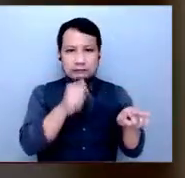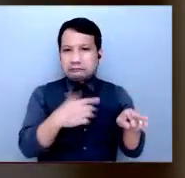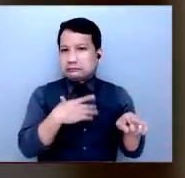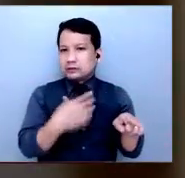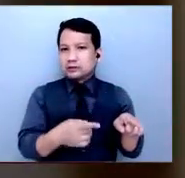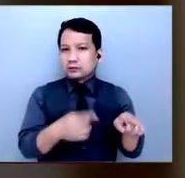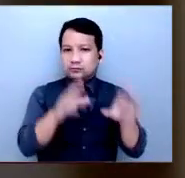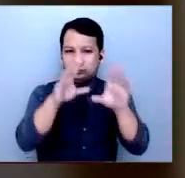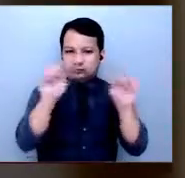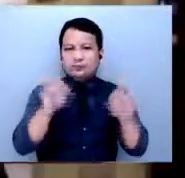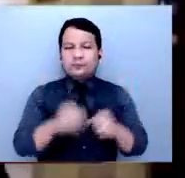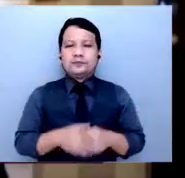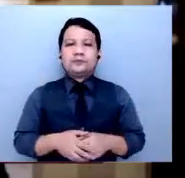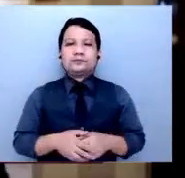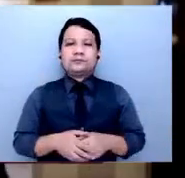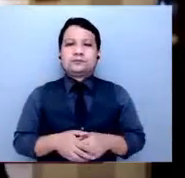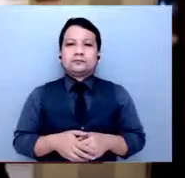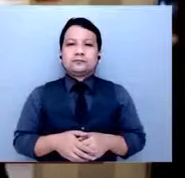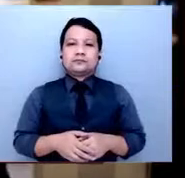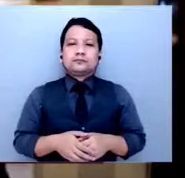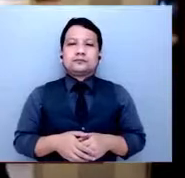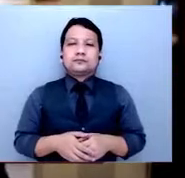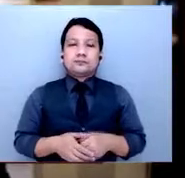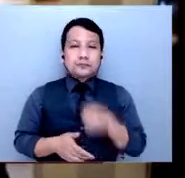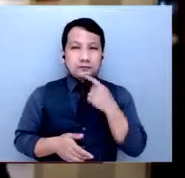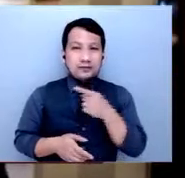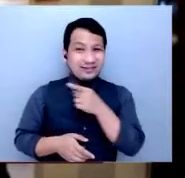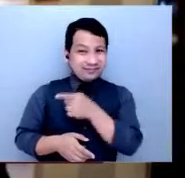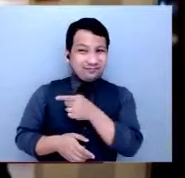Pangulo? I'm sure yung pagtakbo ni